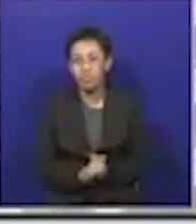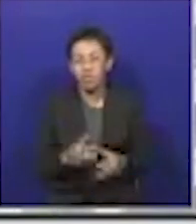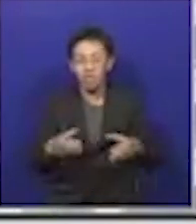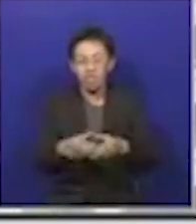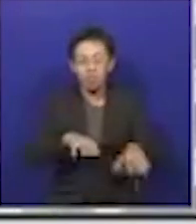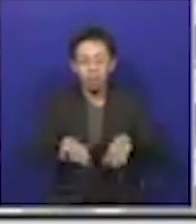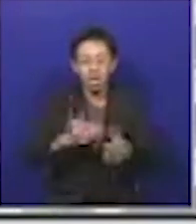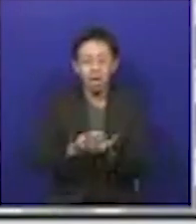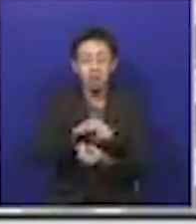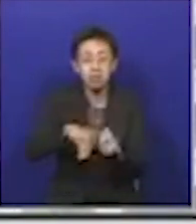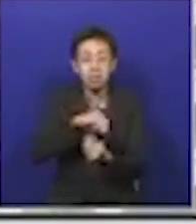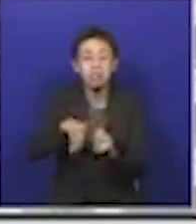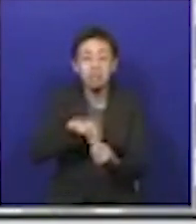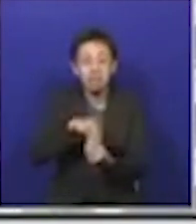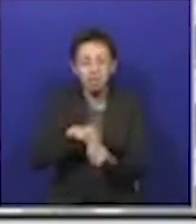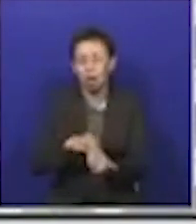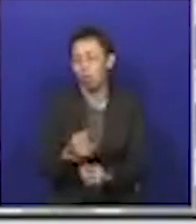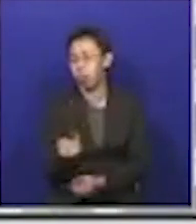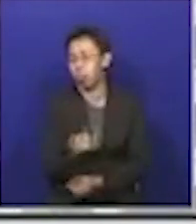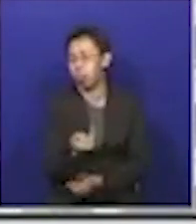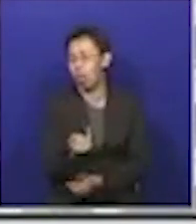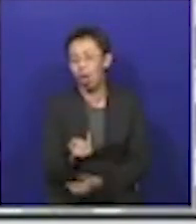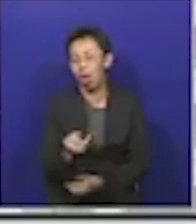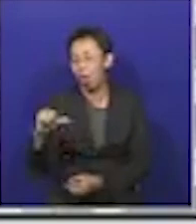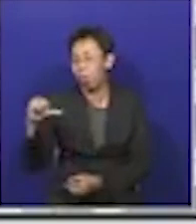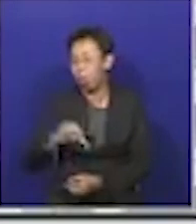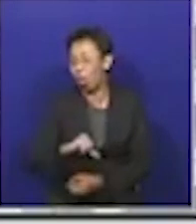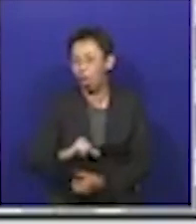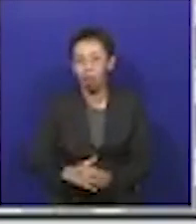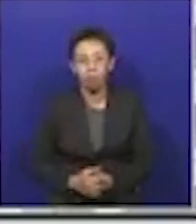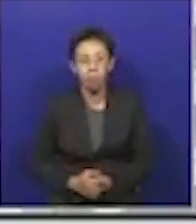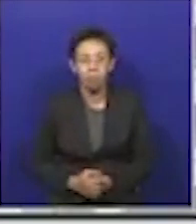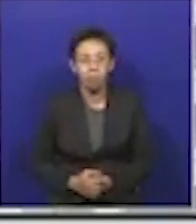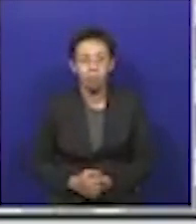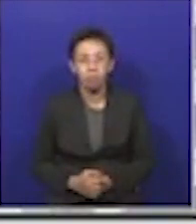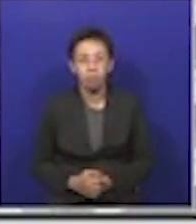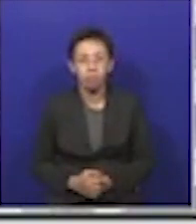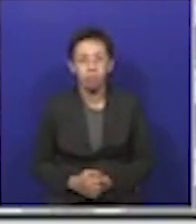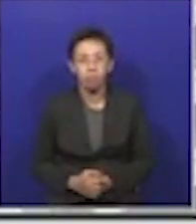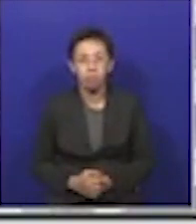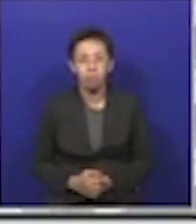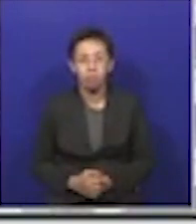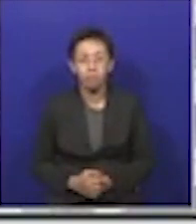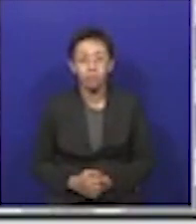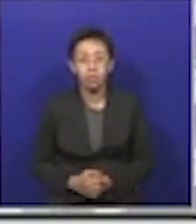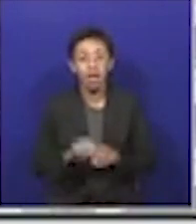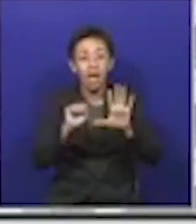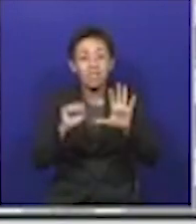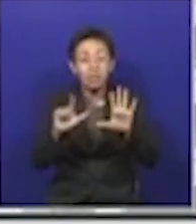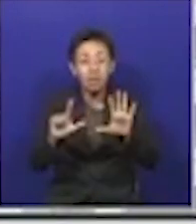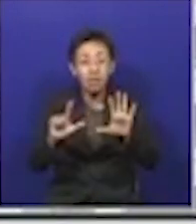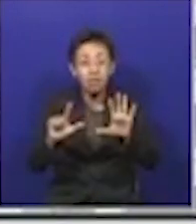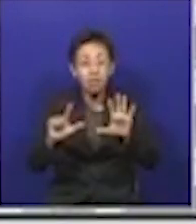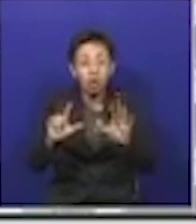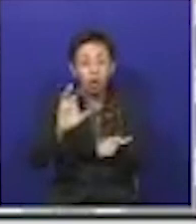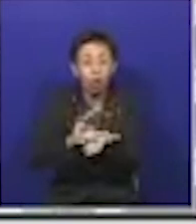ารเศรษฐกิจท่านแย่มากแล้วห่วยแตก 500,000 ล้านงบ